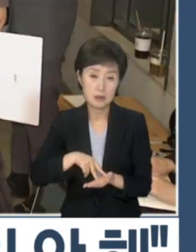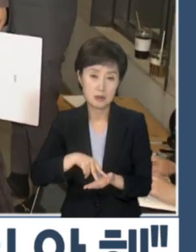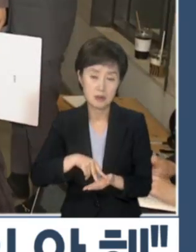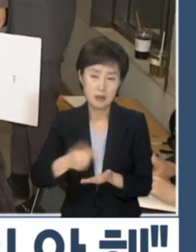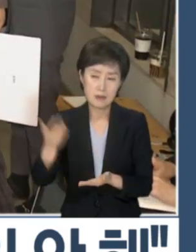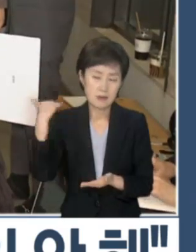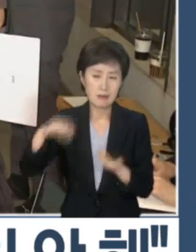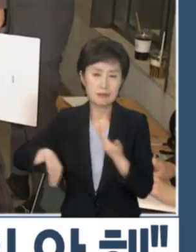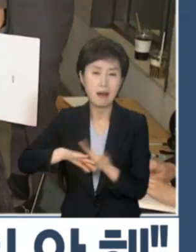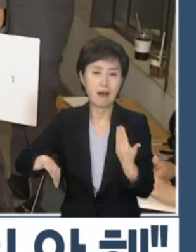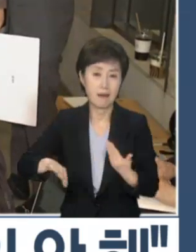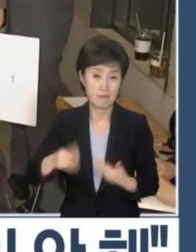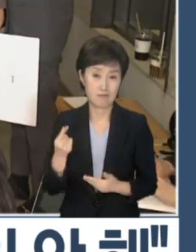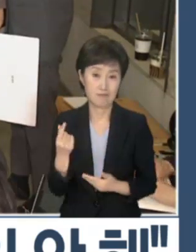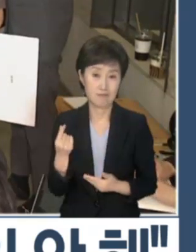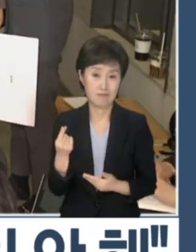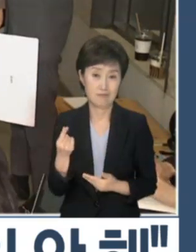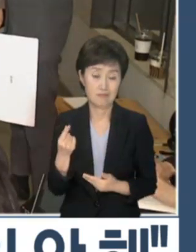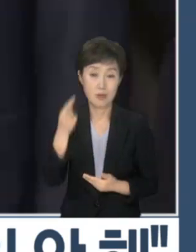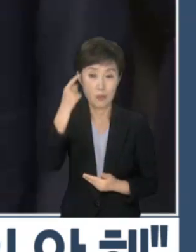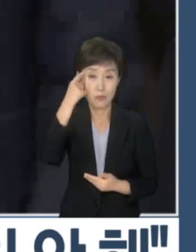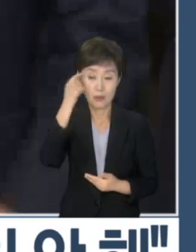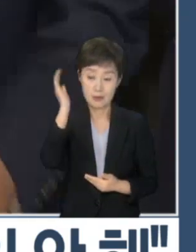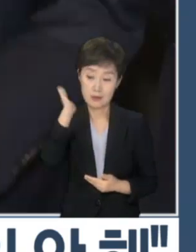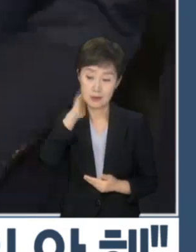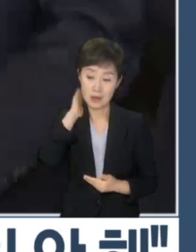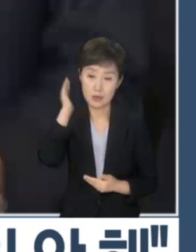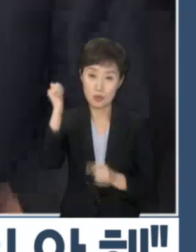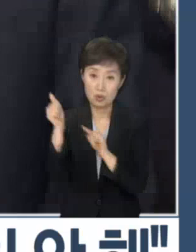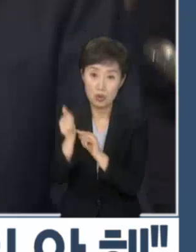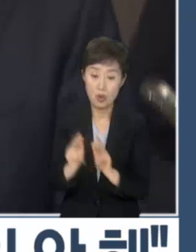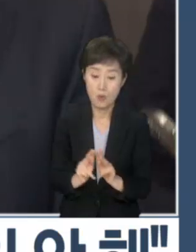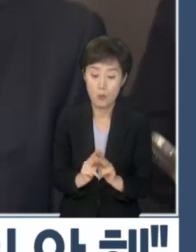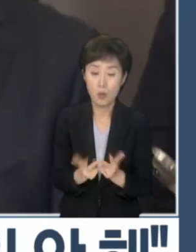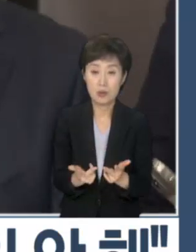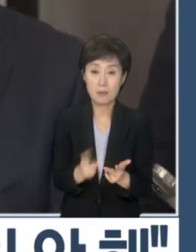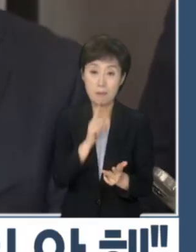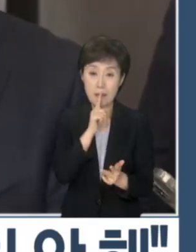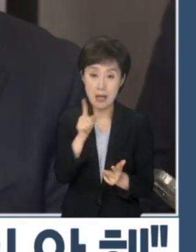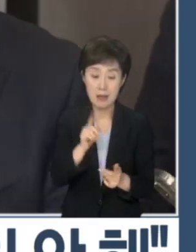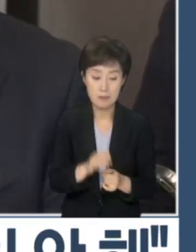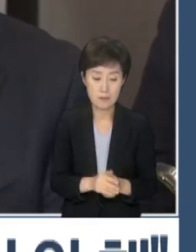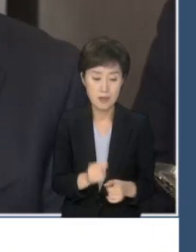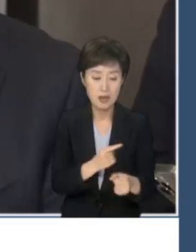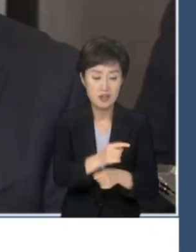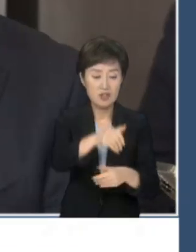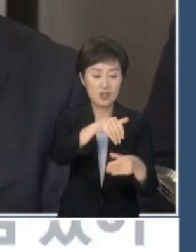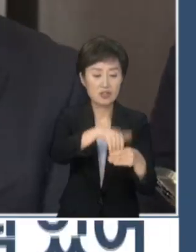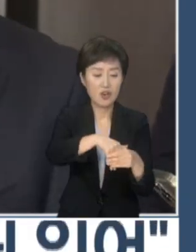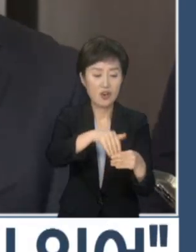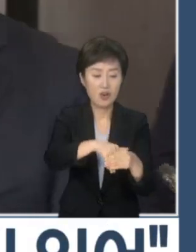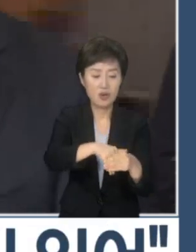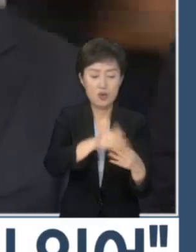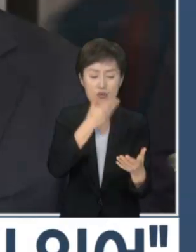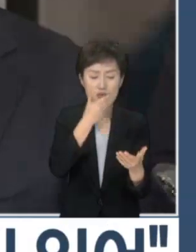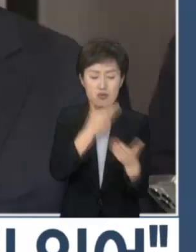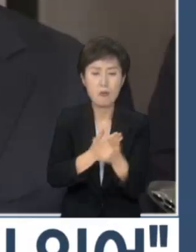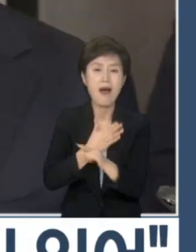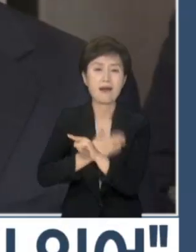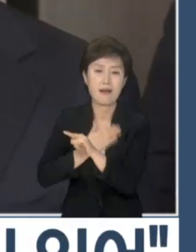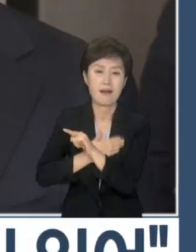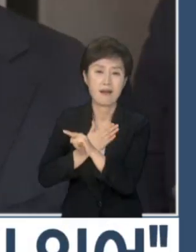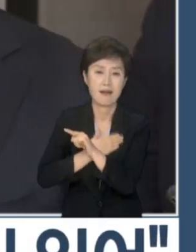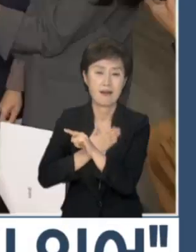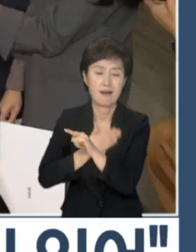싶습니다. 왜냐하면 대통령 본인도 내년 총선이 얼마나 중요한 것인지를 충분히 인식하고